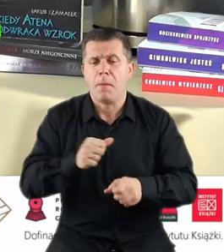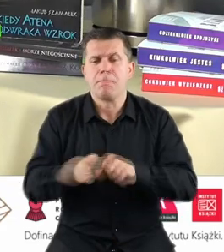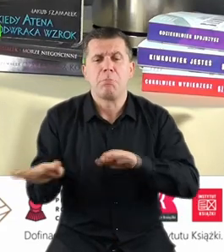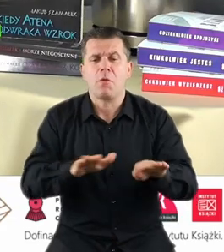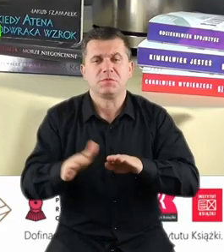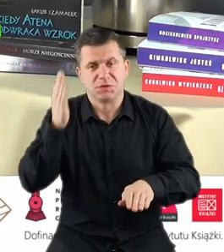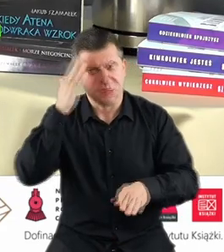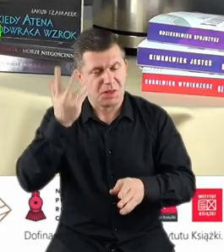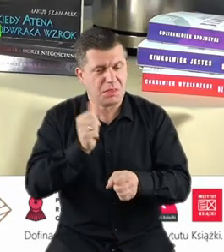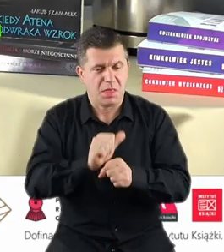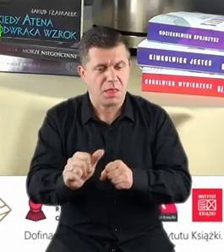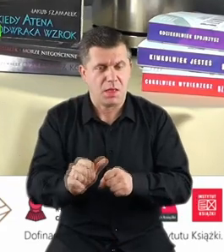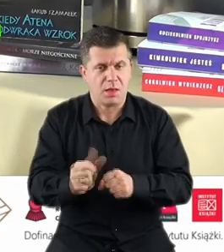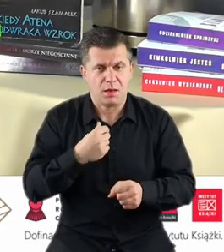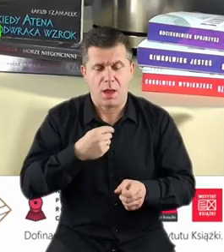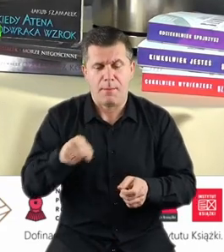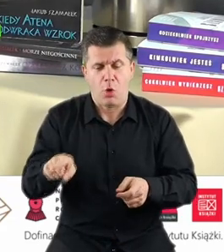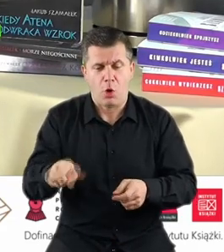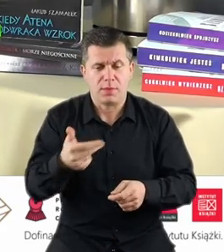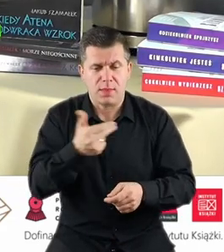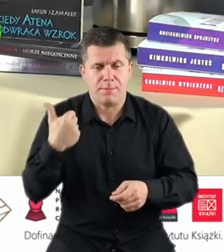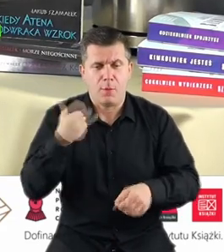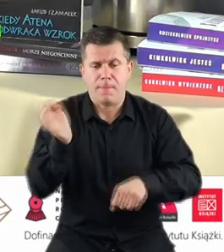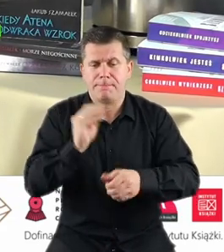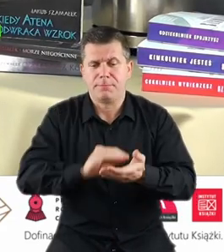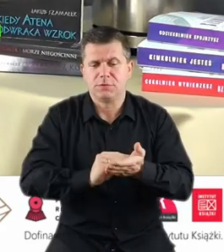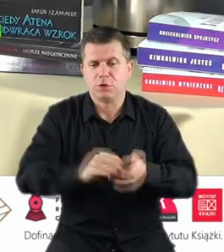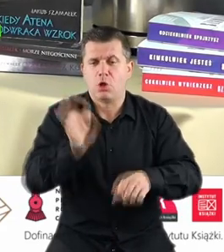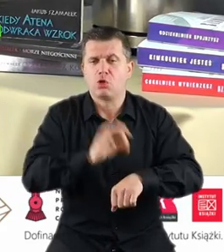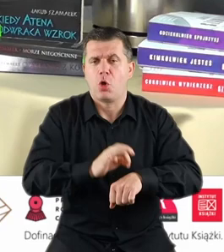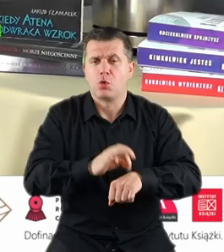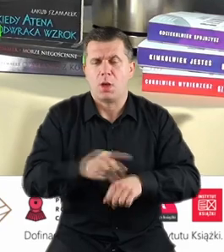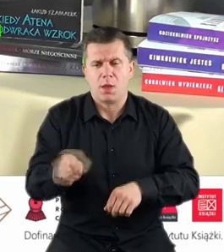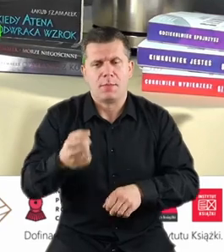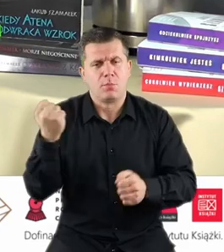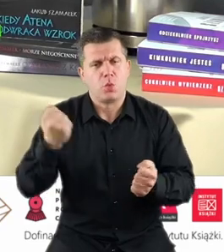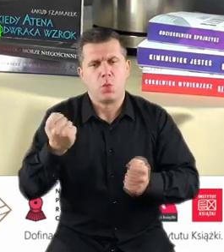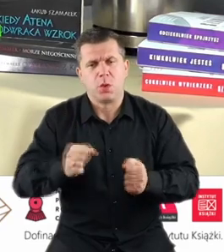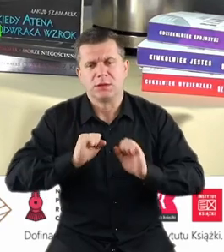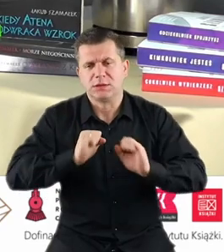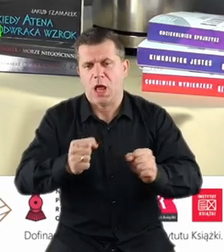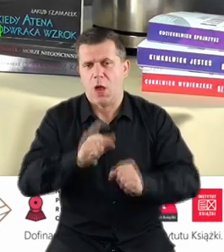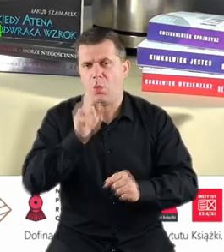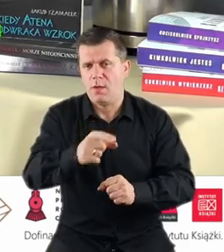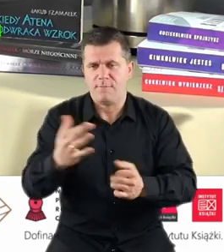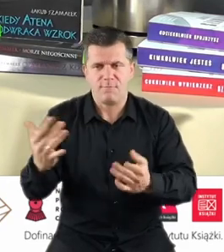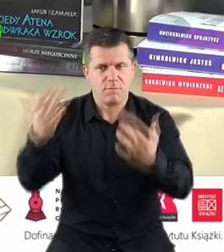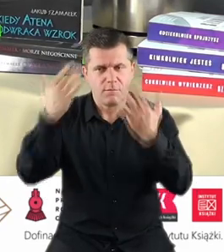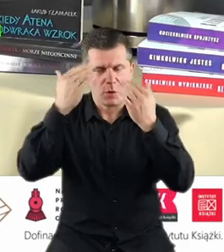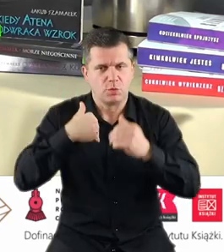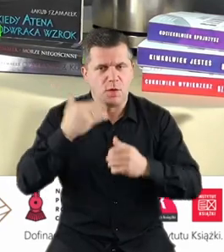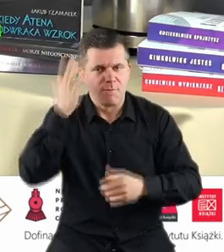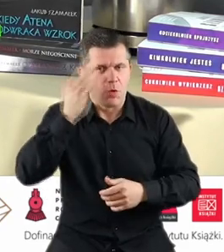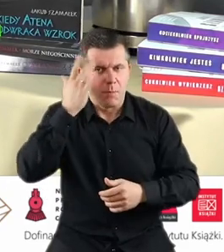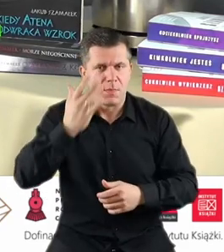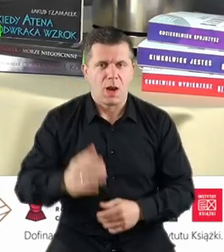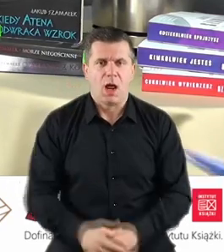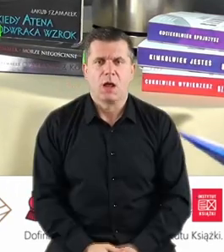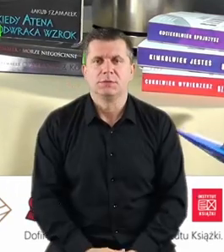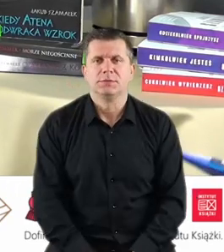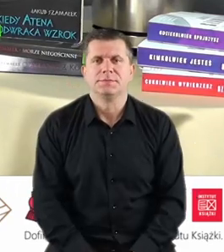znana. Ja o tym pisałem doktorat i mi bardzo działało na wyobraźnię, bo jak sobie wyobrażałem na południu Rosji, Ukrainy, tych Greków